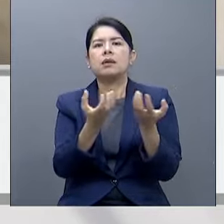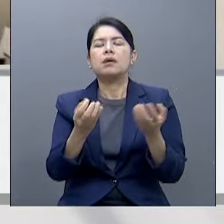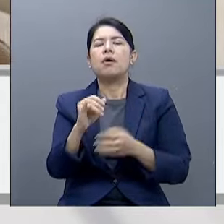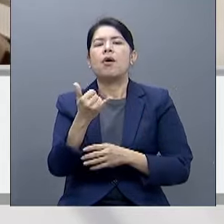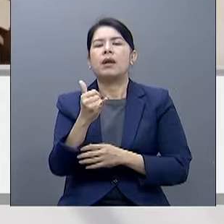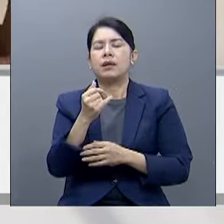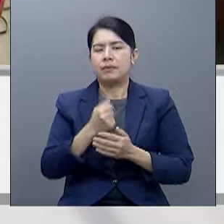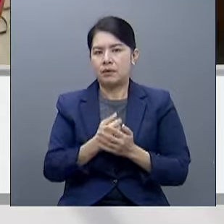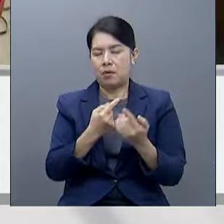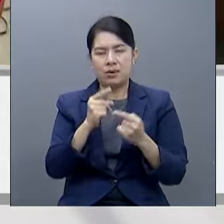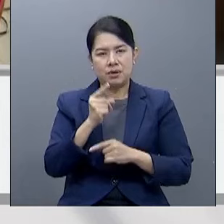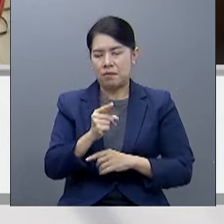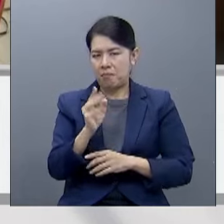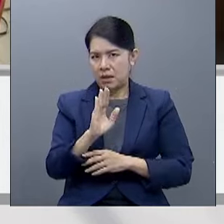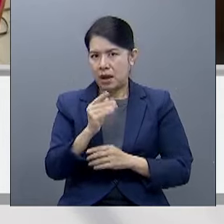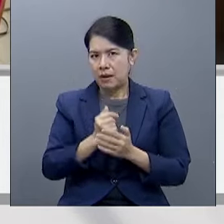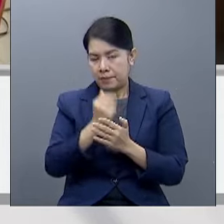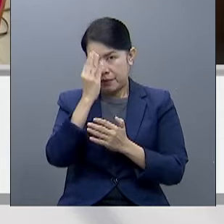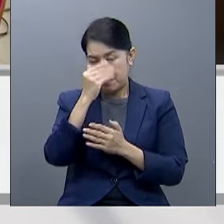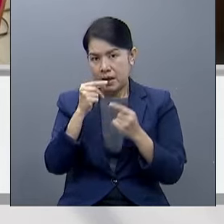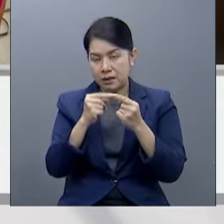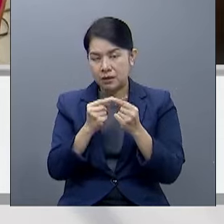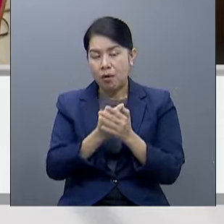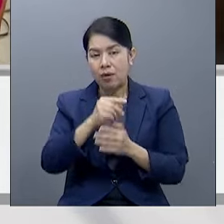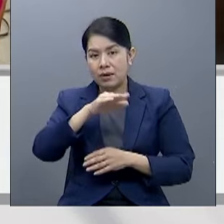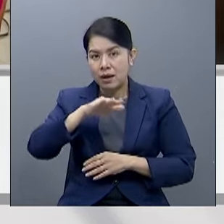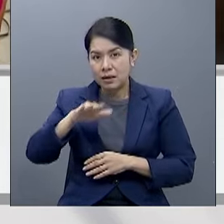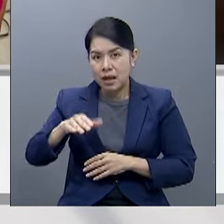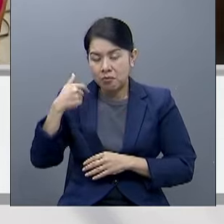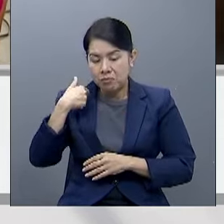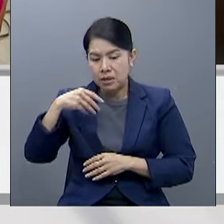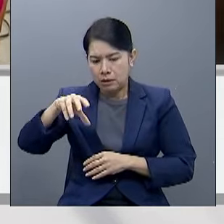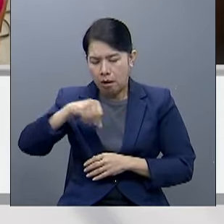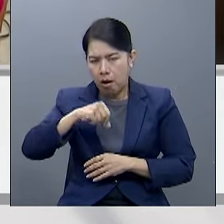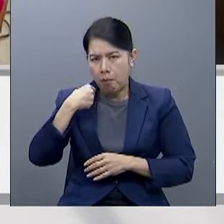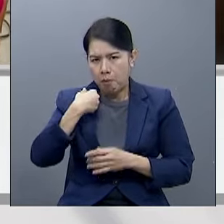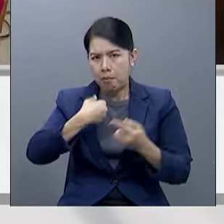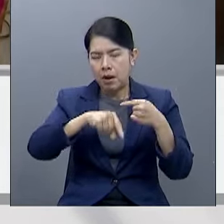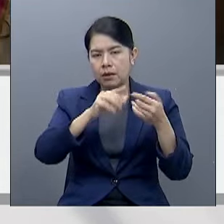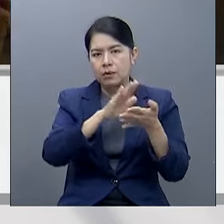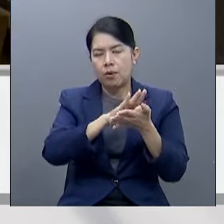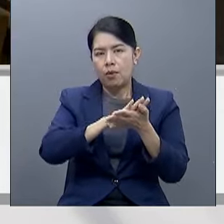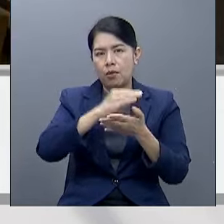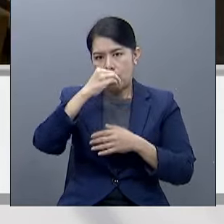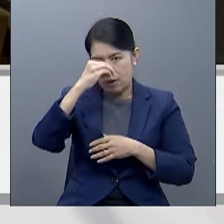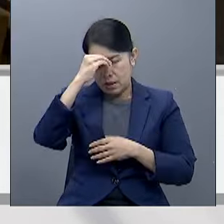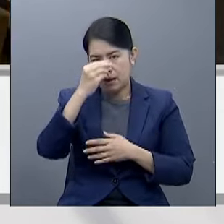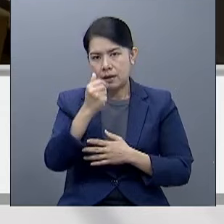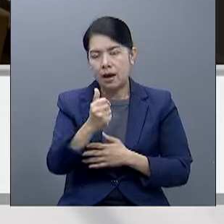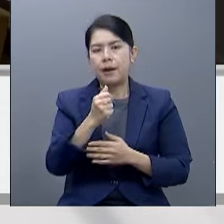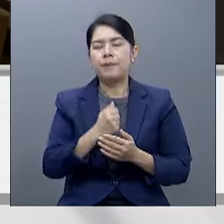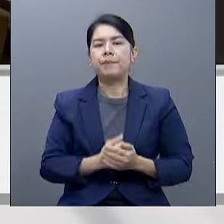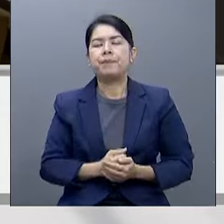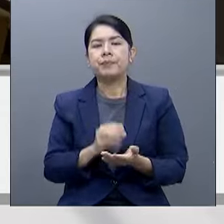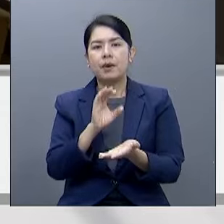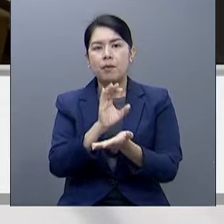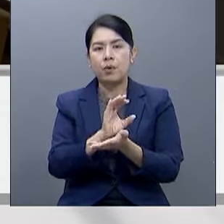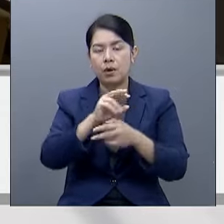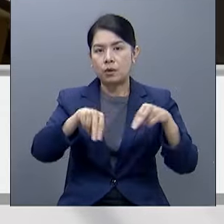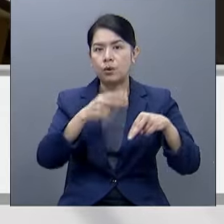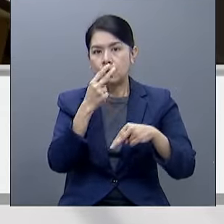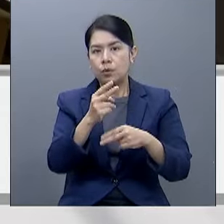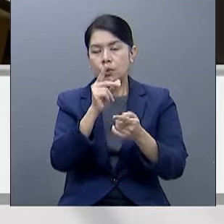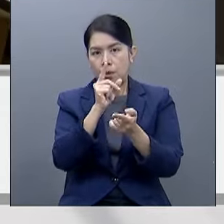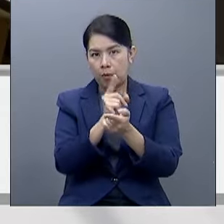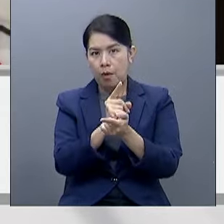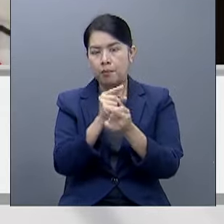สามารถที่จะพกพาไปที่โรงเรียนหรือในพื้นที่ต่างๆได้ค่ะตำรวจก็เลยไปตรวจสอบจนพบเพจ Facebookเพจนึง